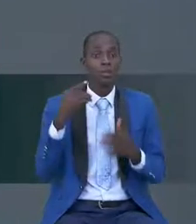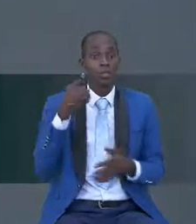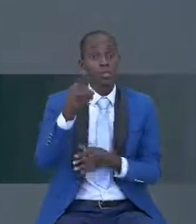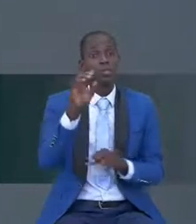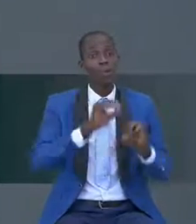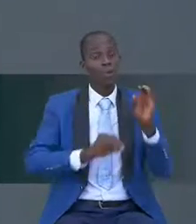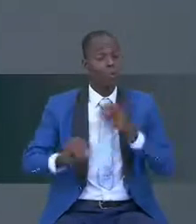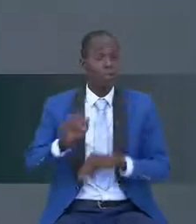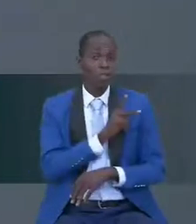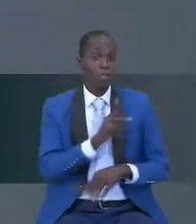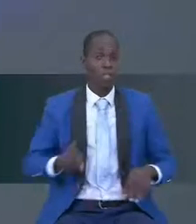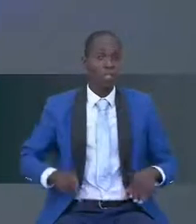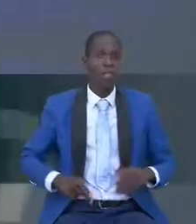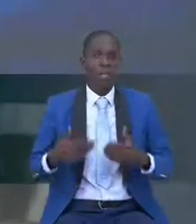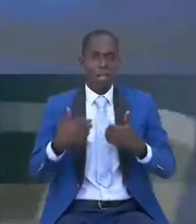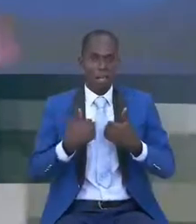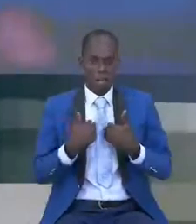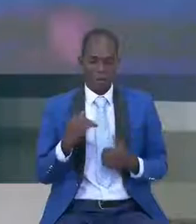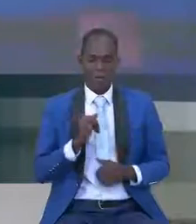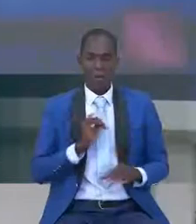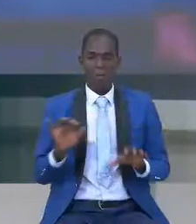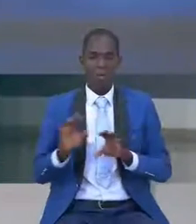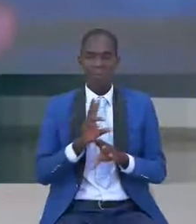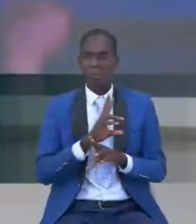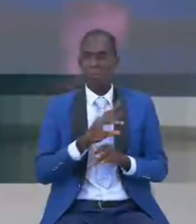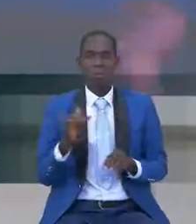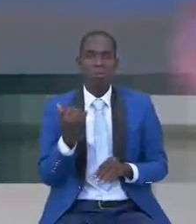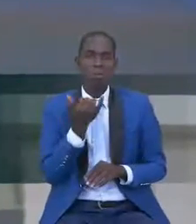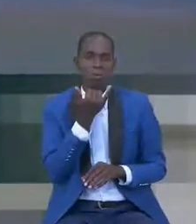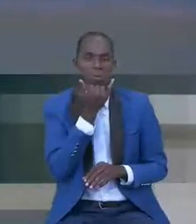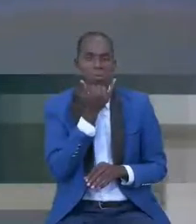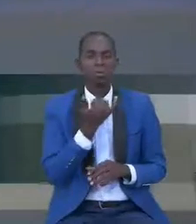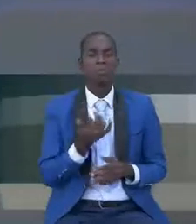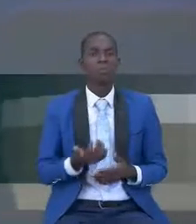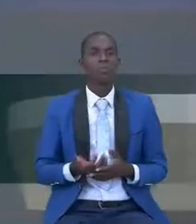rien fait de mauvais. Nous parlons